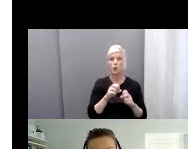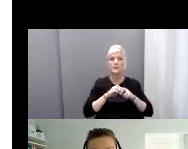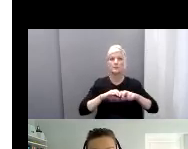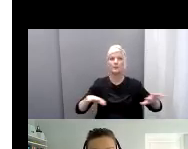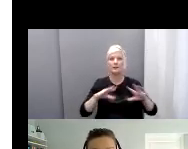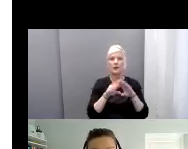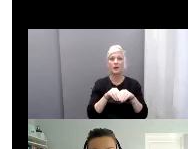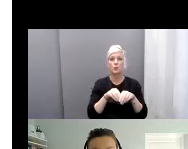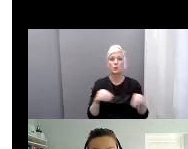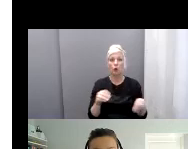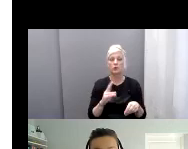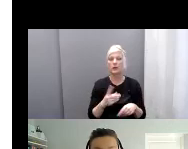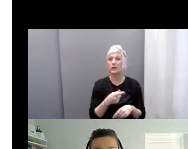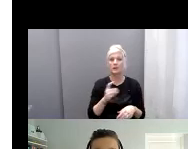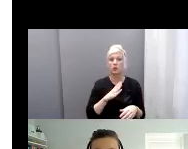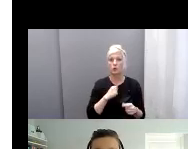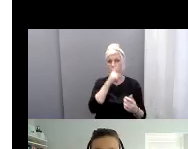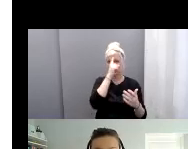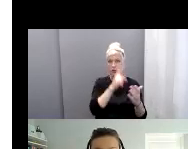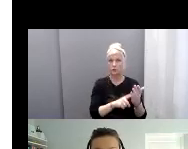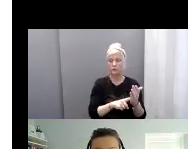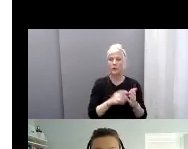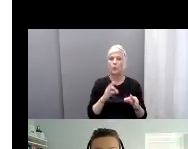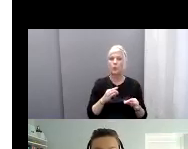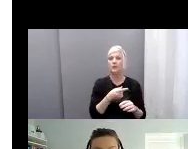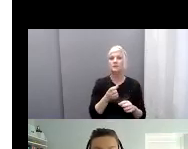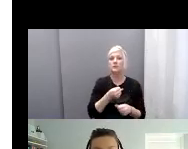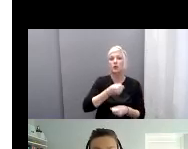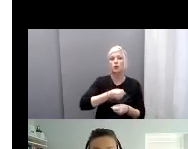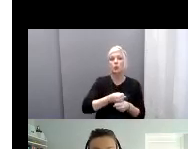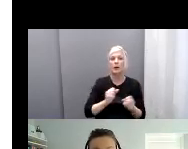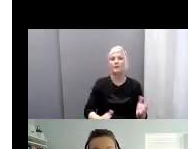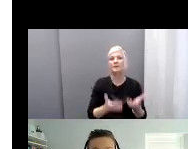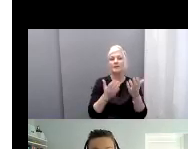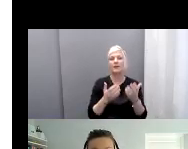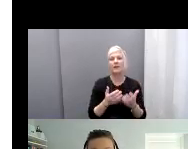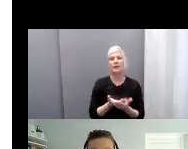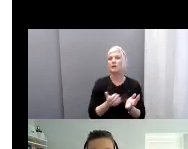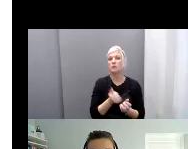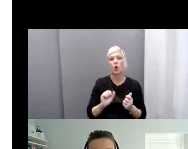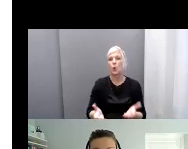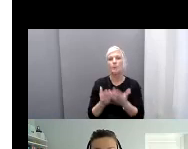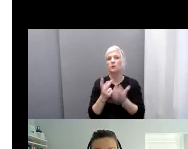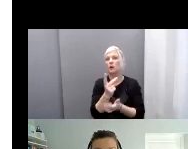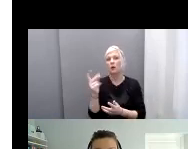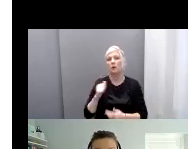någon tanke på hur ni ska arbeta vidare med dem, förutom att uppmuntra andra att använda dem?